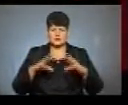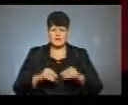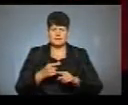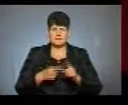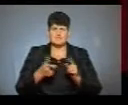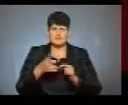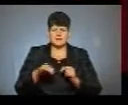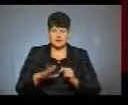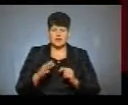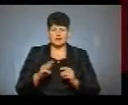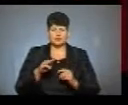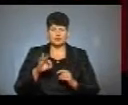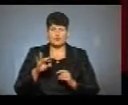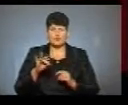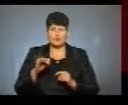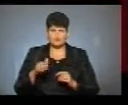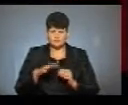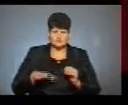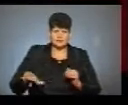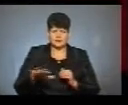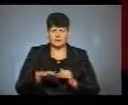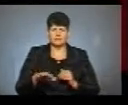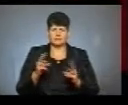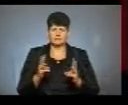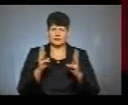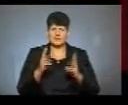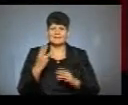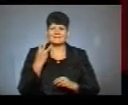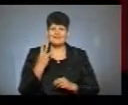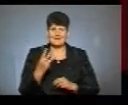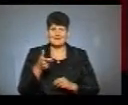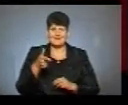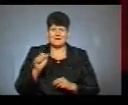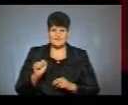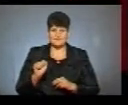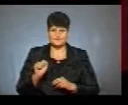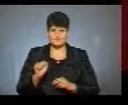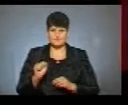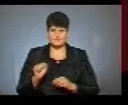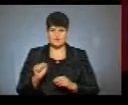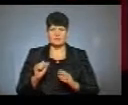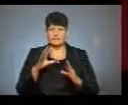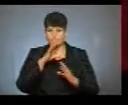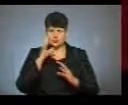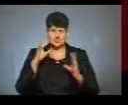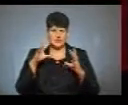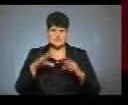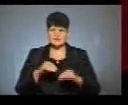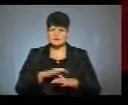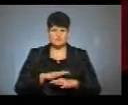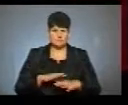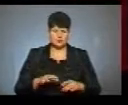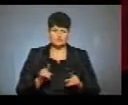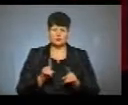торфу. Площа загоряння – 3 гектари. Вночі гасіння не робили в зв'язку з тим, що